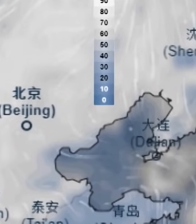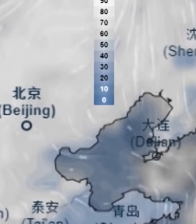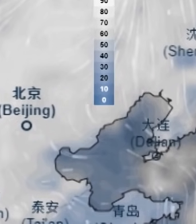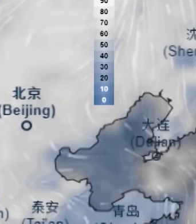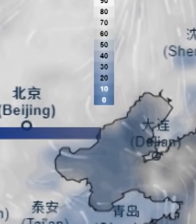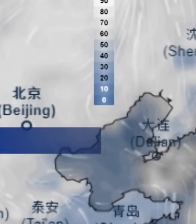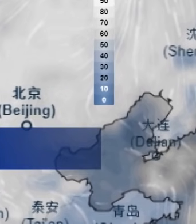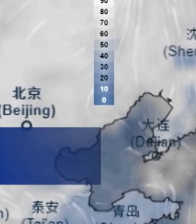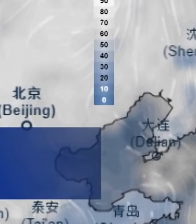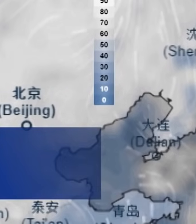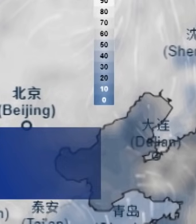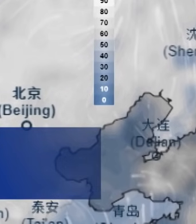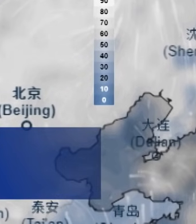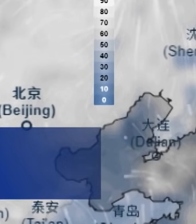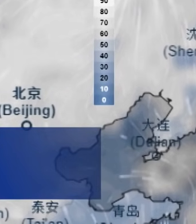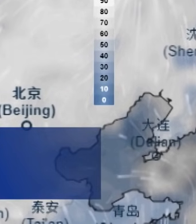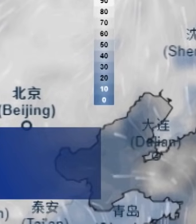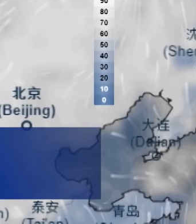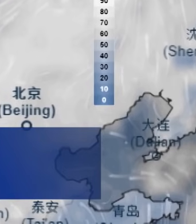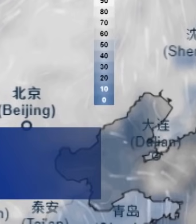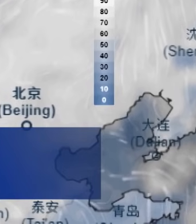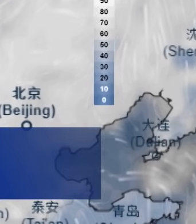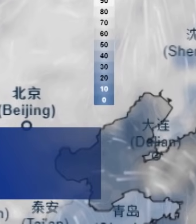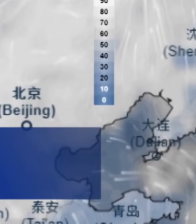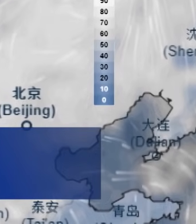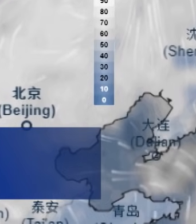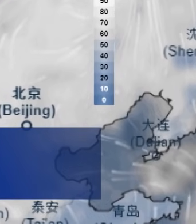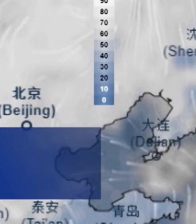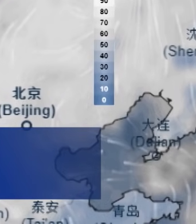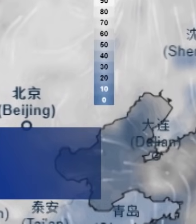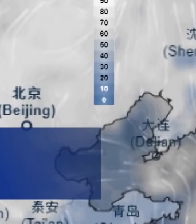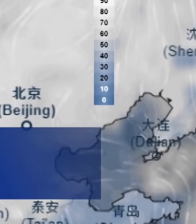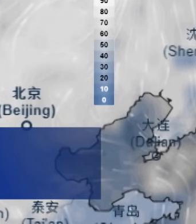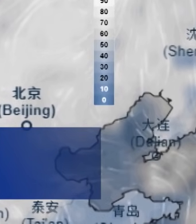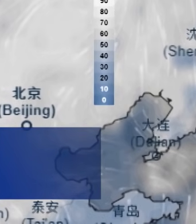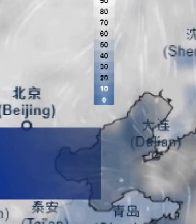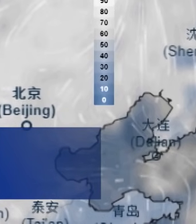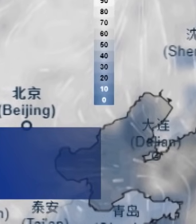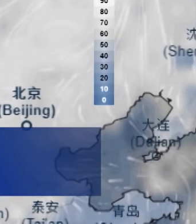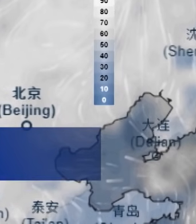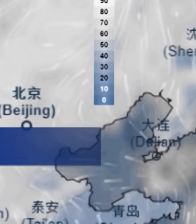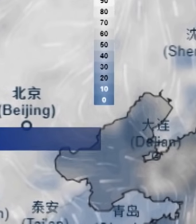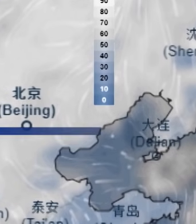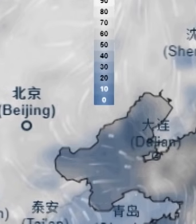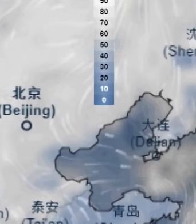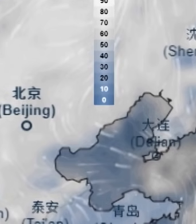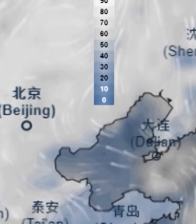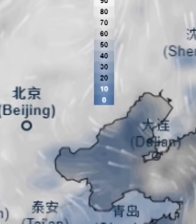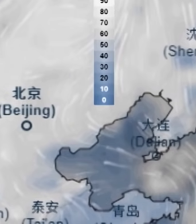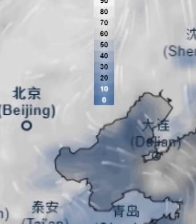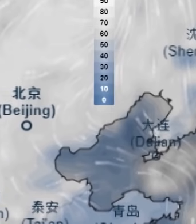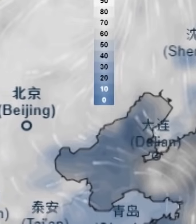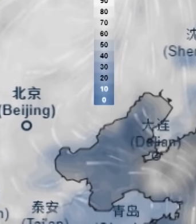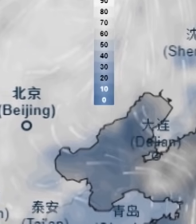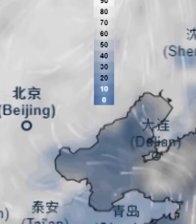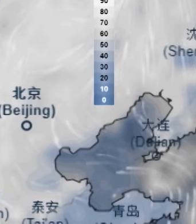дүргээ үзүгчдээн, мачи дүргээ тээвэрчдээн анхаарад. Арим хоэр хонагта уэлархаг нүтэг орчмоор усархаг адар бор оржуага тул нүүлэг салих болон үйр усны